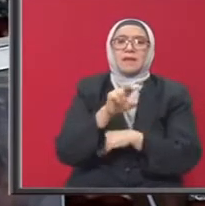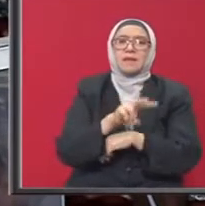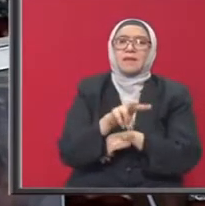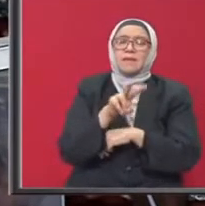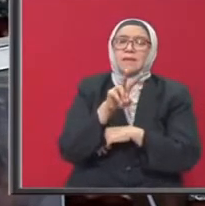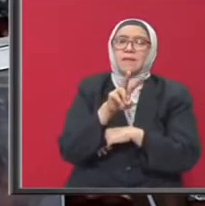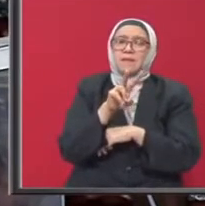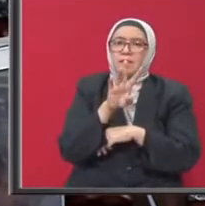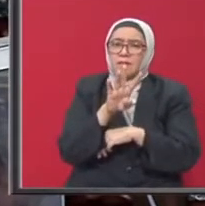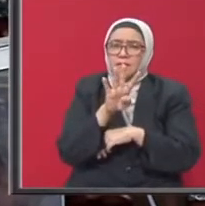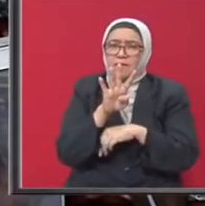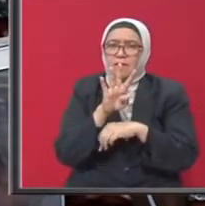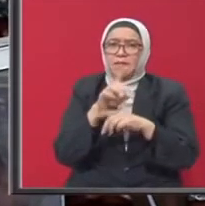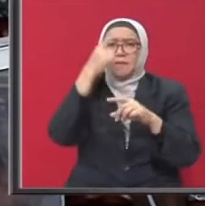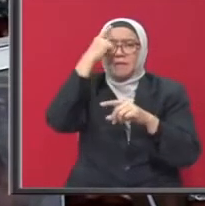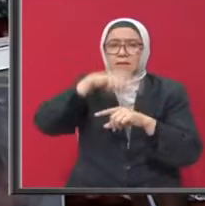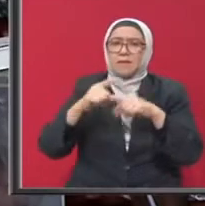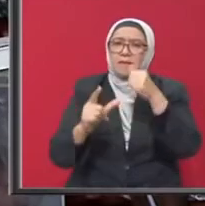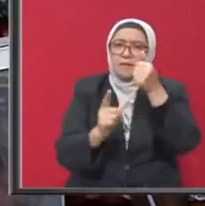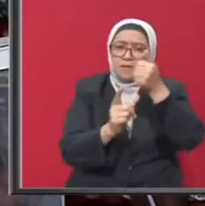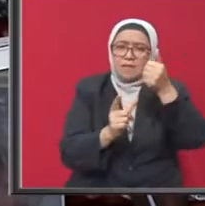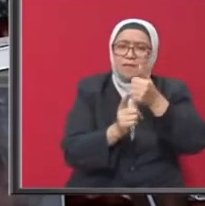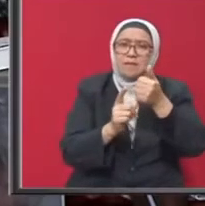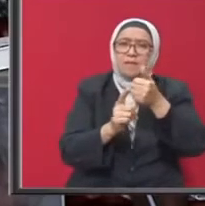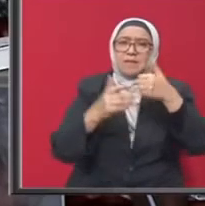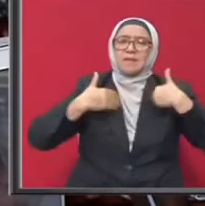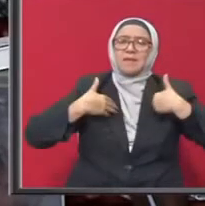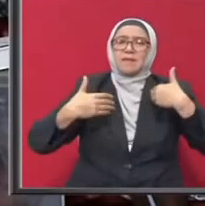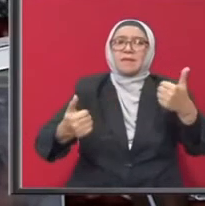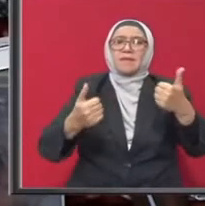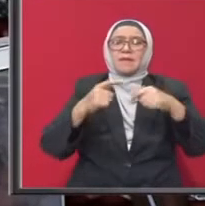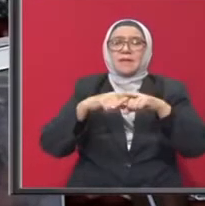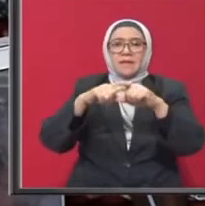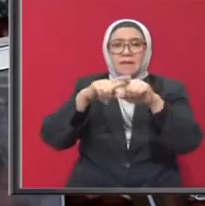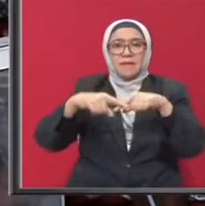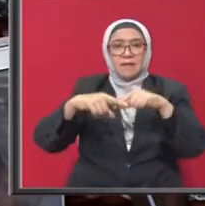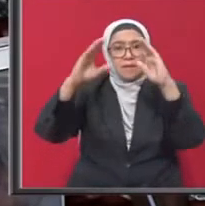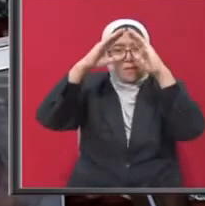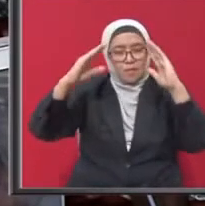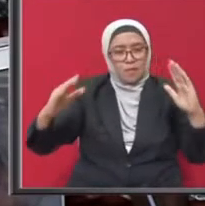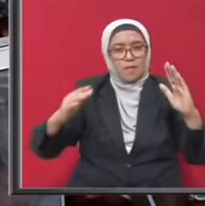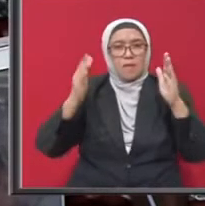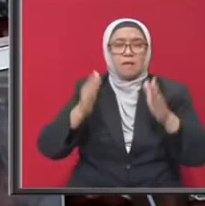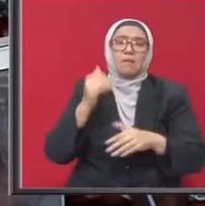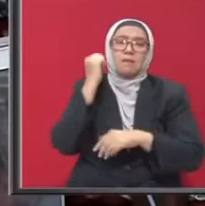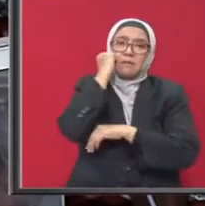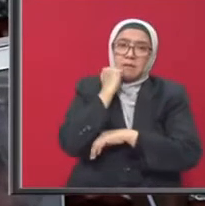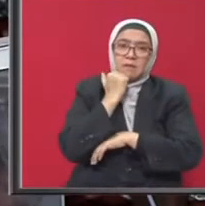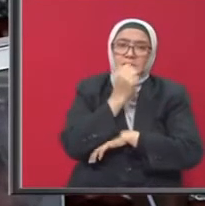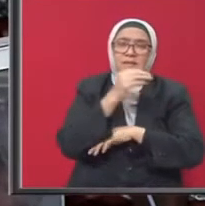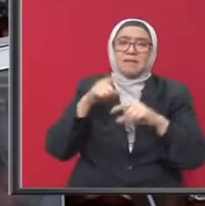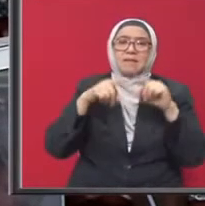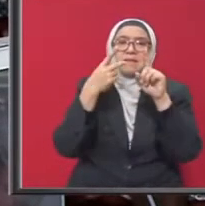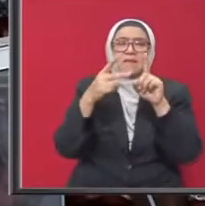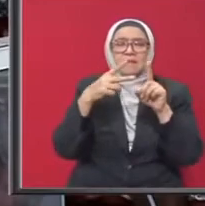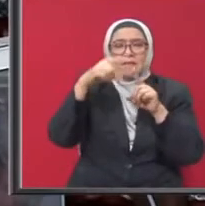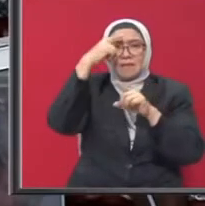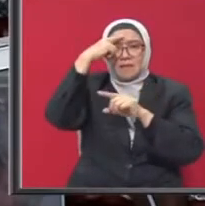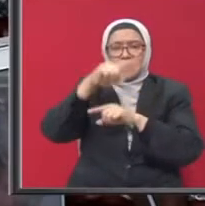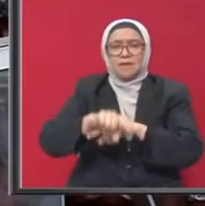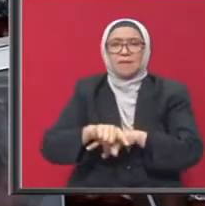pembantu perawatan kesehatan di itu sih kebajikan warga emas serta 12 jawatan jerawat masyarakat